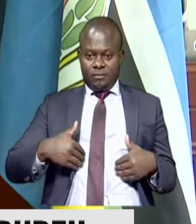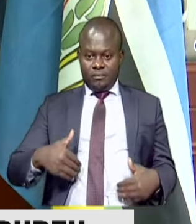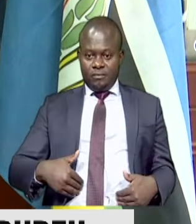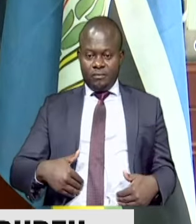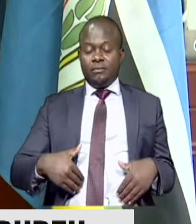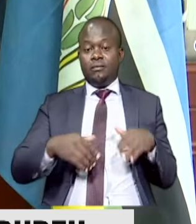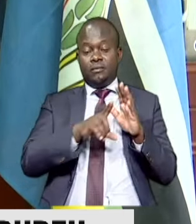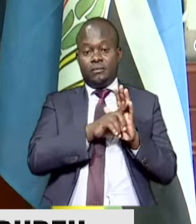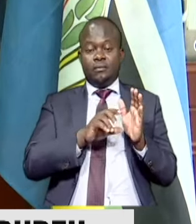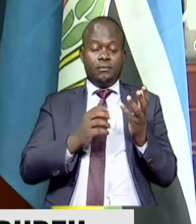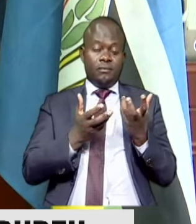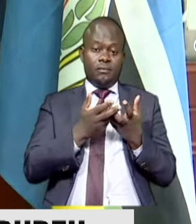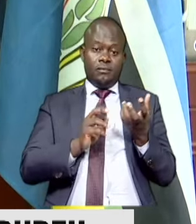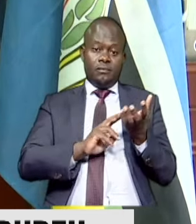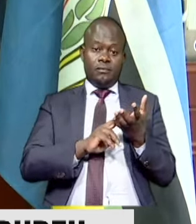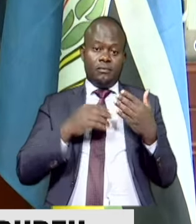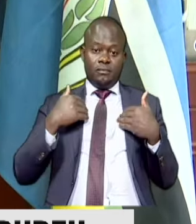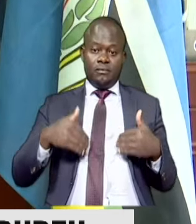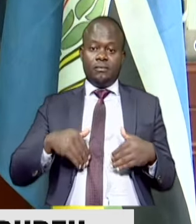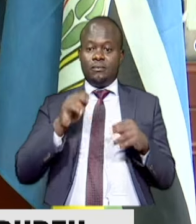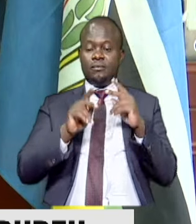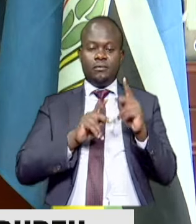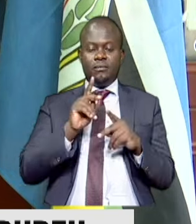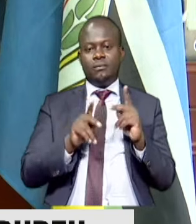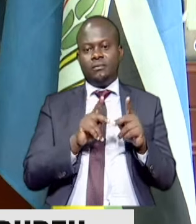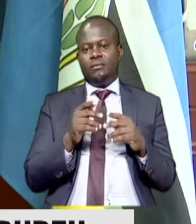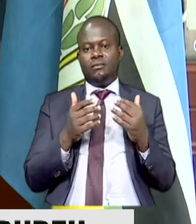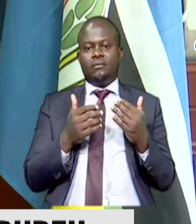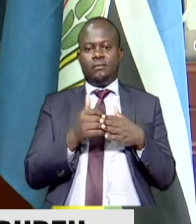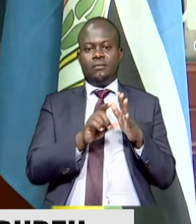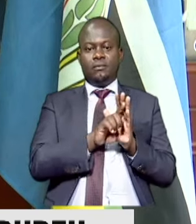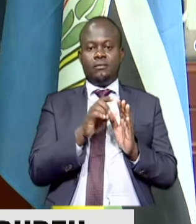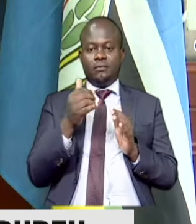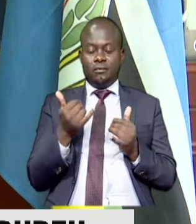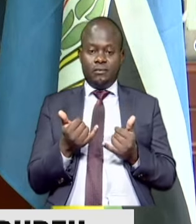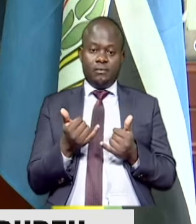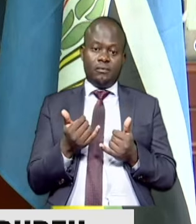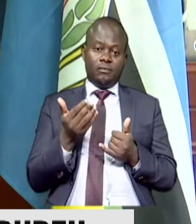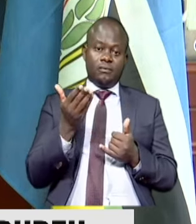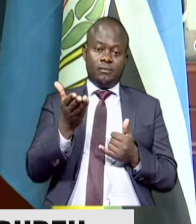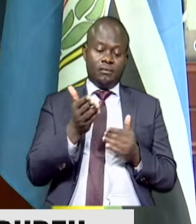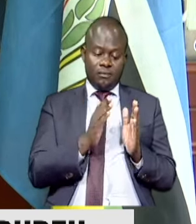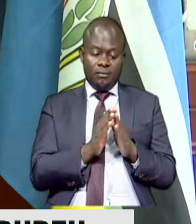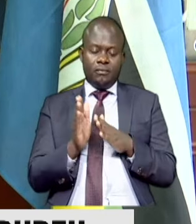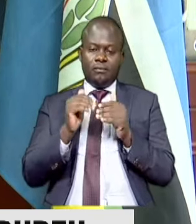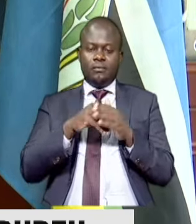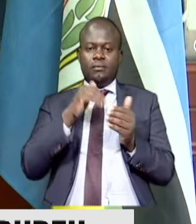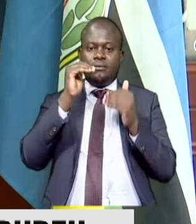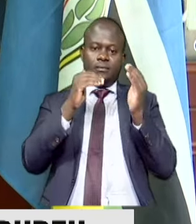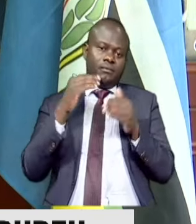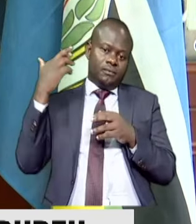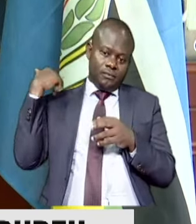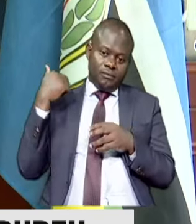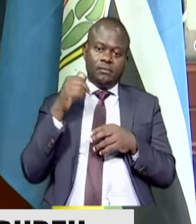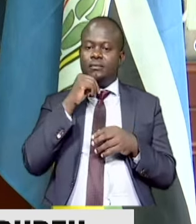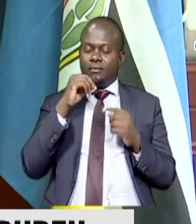rijyanye no gukoresha ingingo ku bantu, itegeko n'ubu riracyari urira nononsorwa mu nzego zibishinzwe